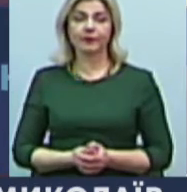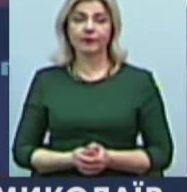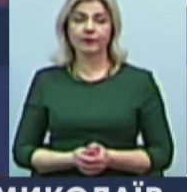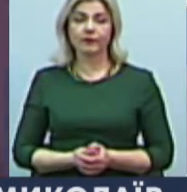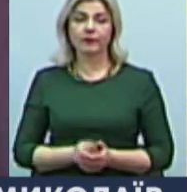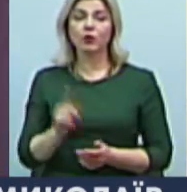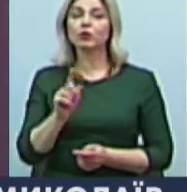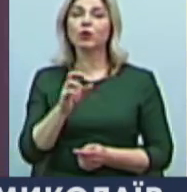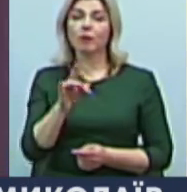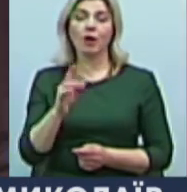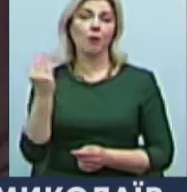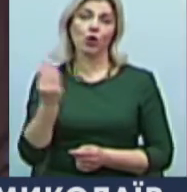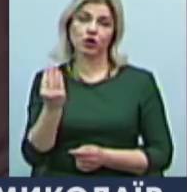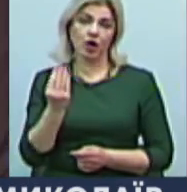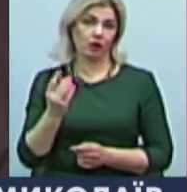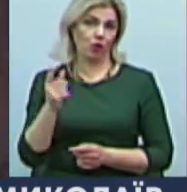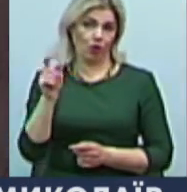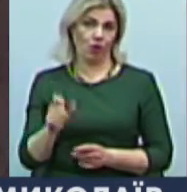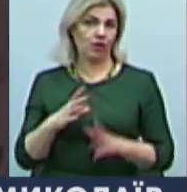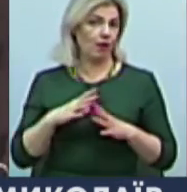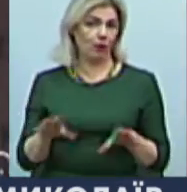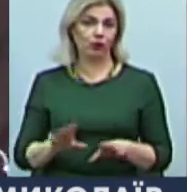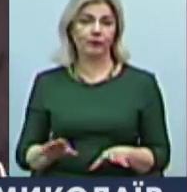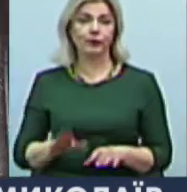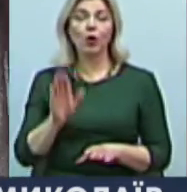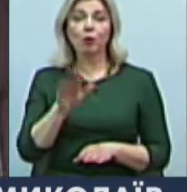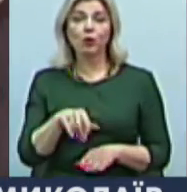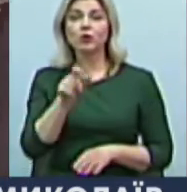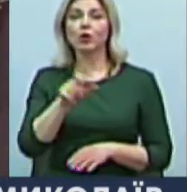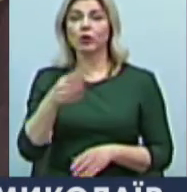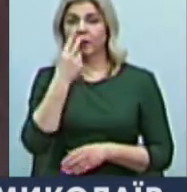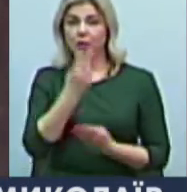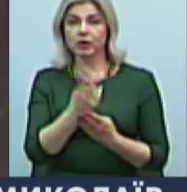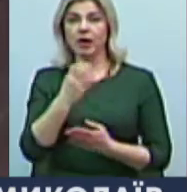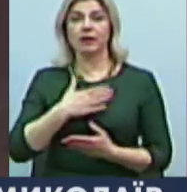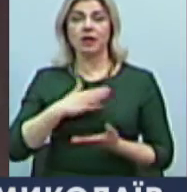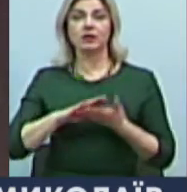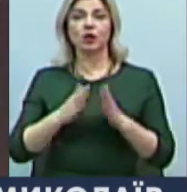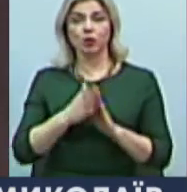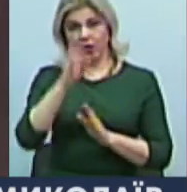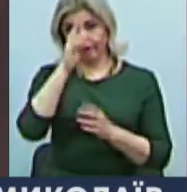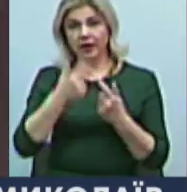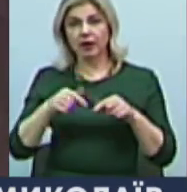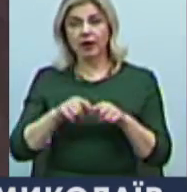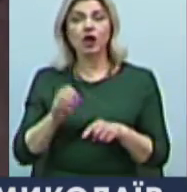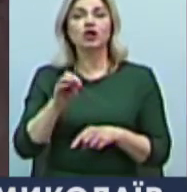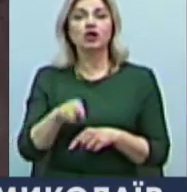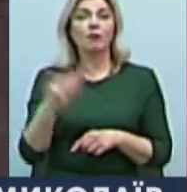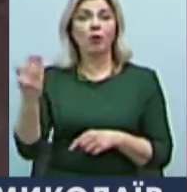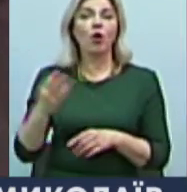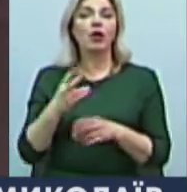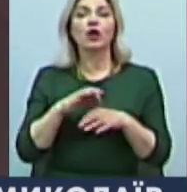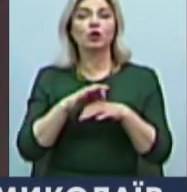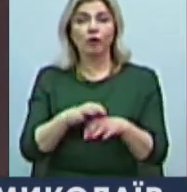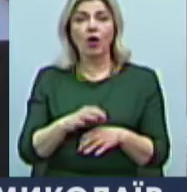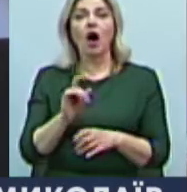Чтобы Порошенко не было. Пусть люди посмотрят. Нехай люди подивляться на нашу ситуацію в країні. Чим він не догодив, а